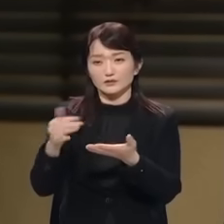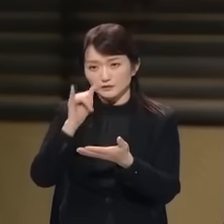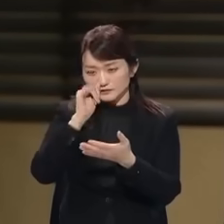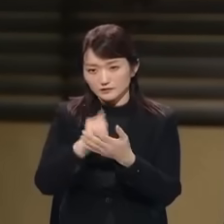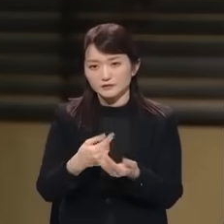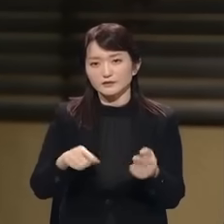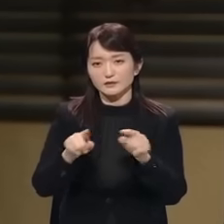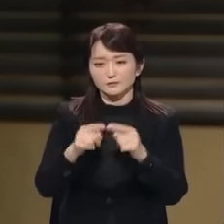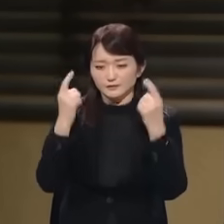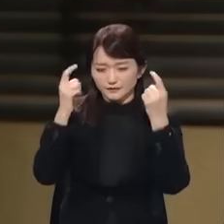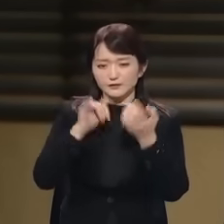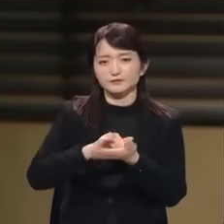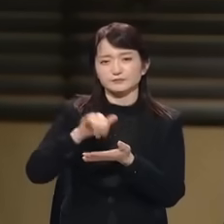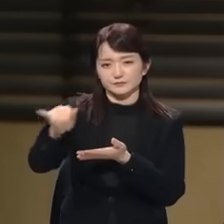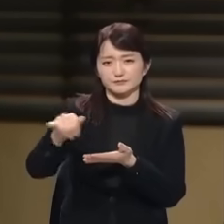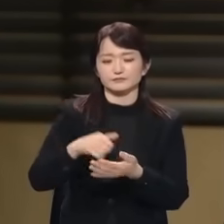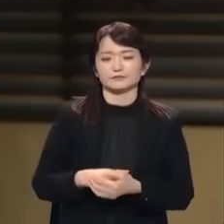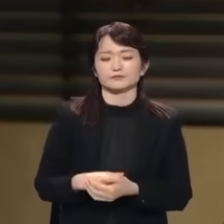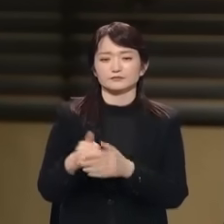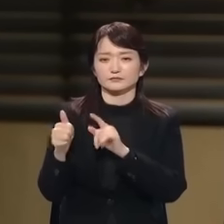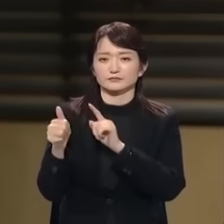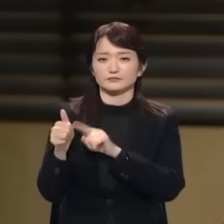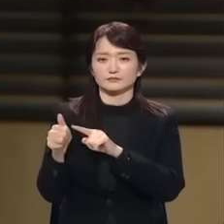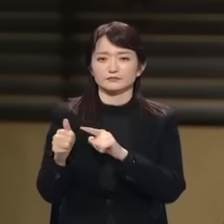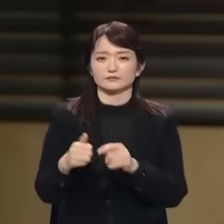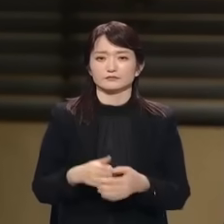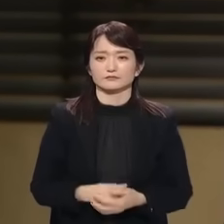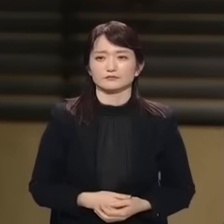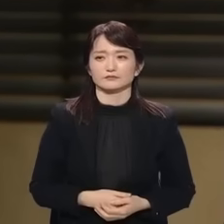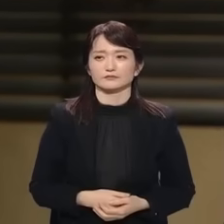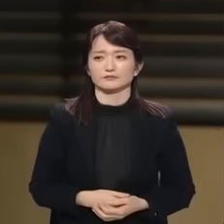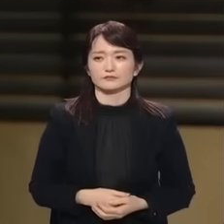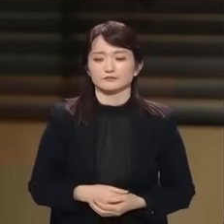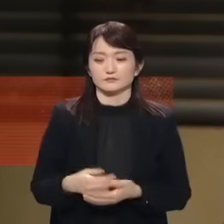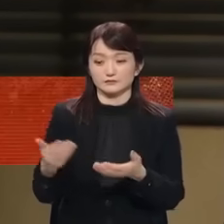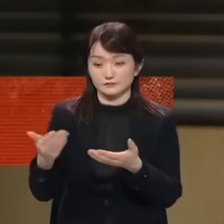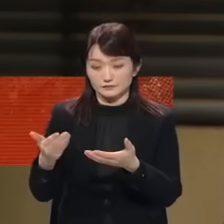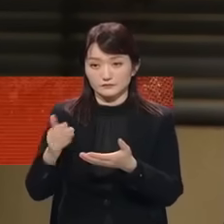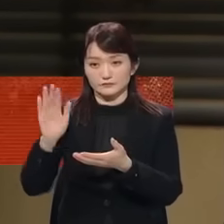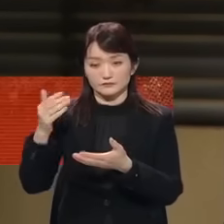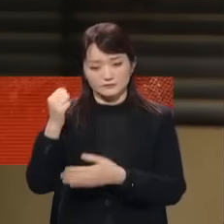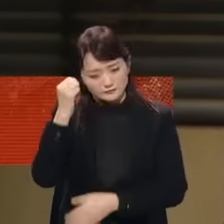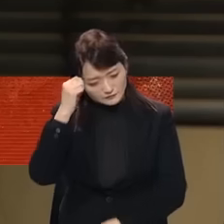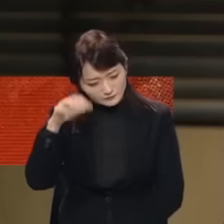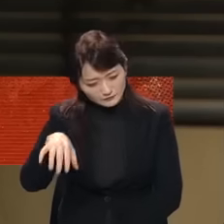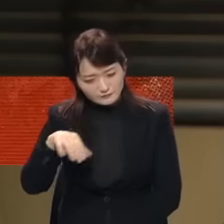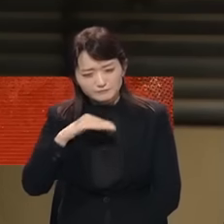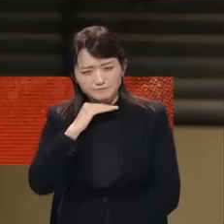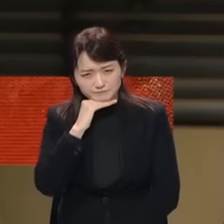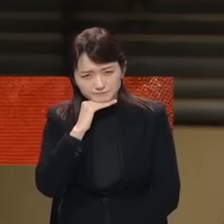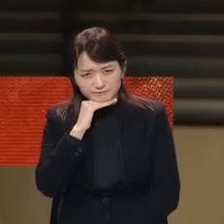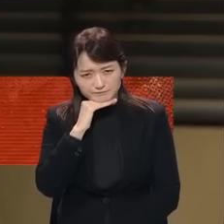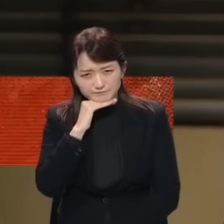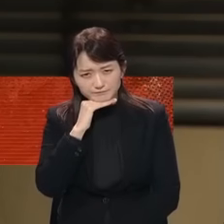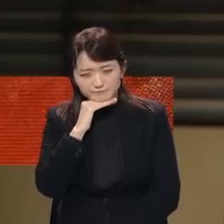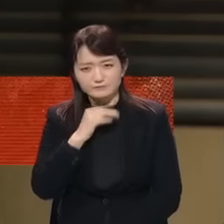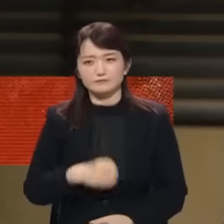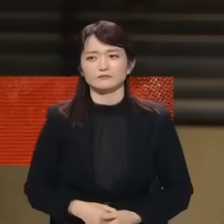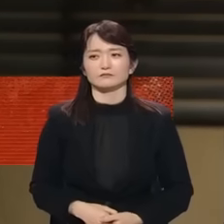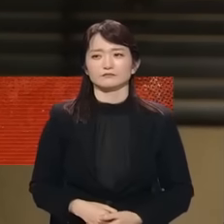여행을 가게 된 겁니다 뭐 남성은 또 뭐 어떤 일을 봐야 되니까 숙소에서 이제 기다려야 될 상황에